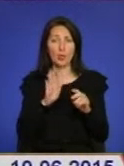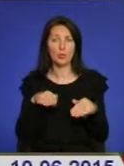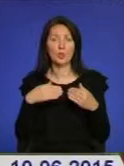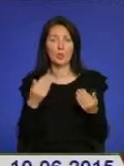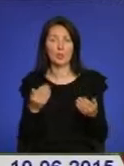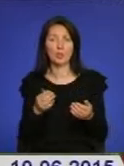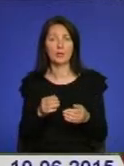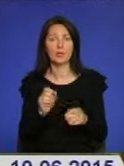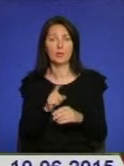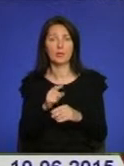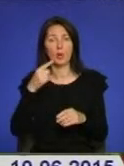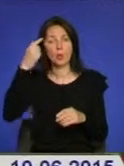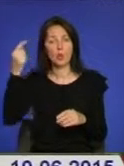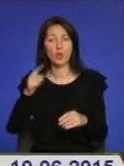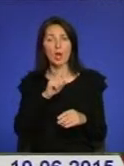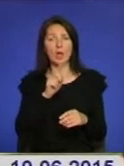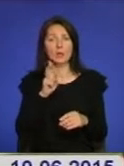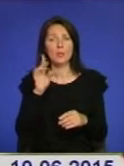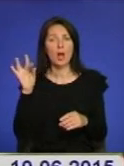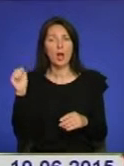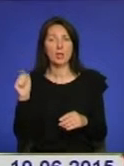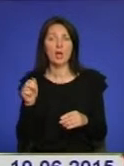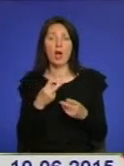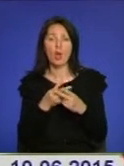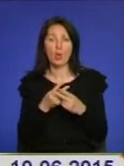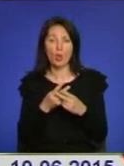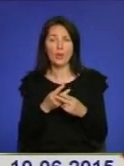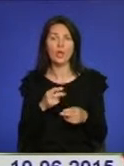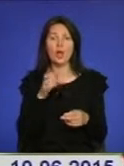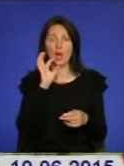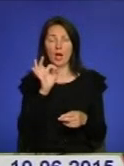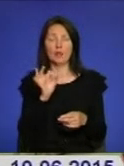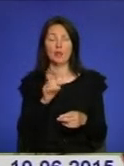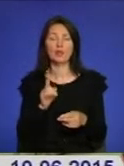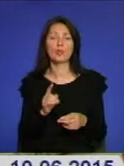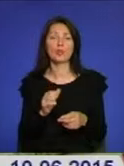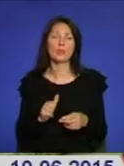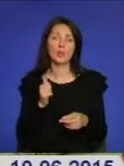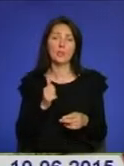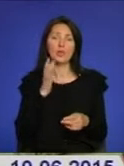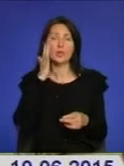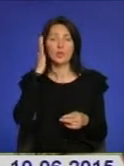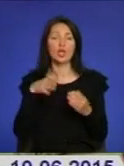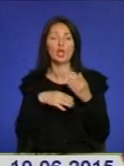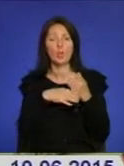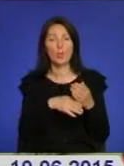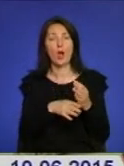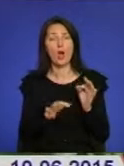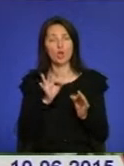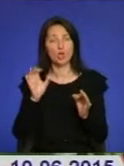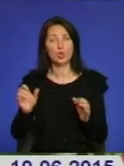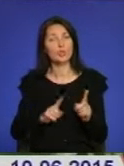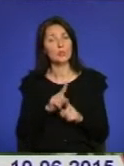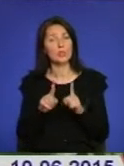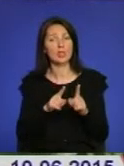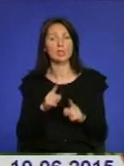завданнях. Психолог з Баразької виправної колонії Наталя Соколик каже, що амбітні мрії допомагають засудженим змінитися.